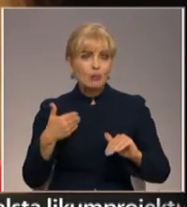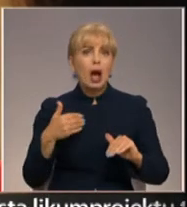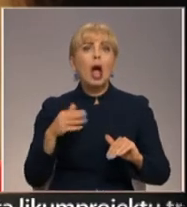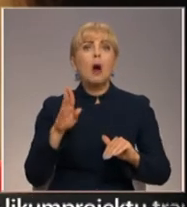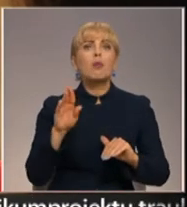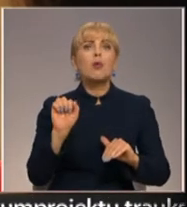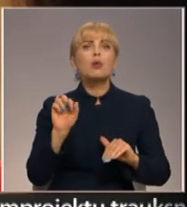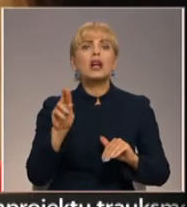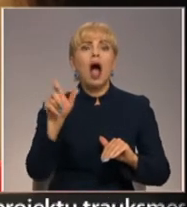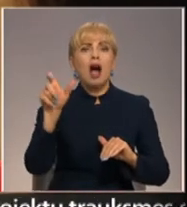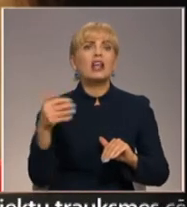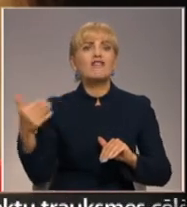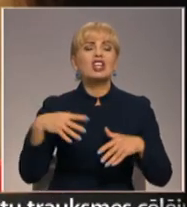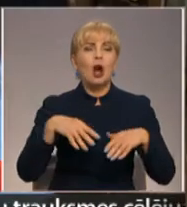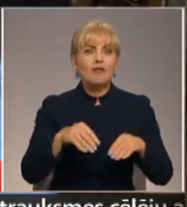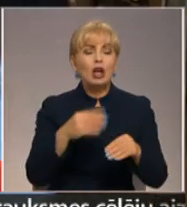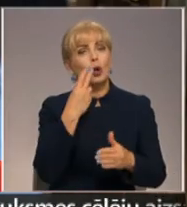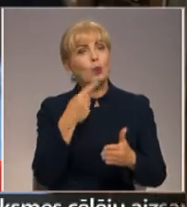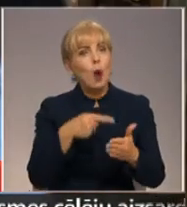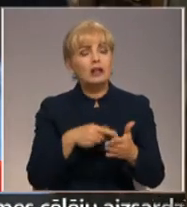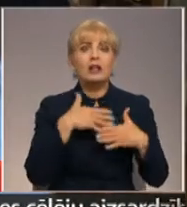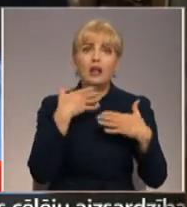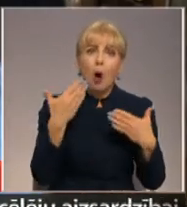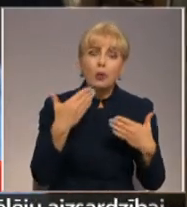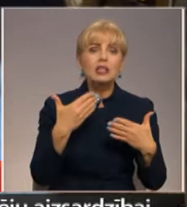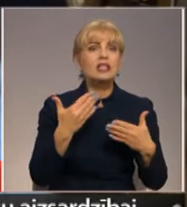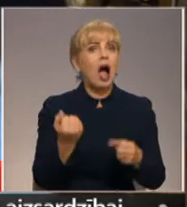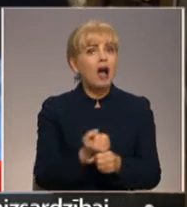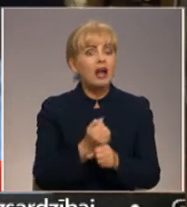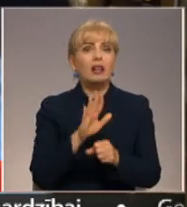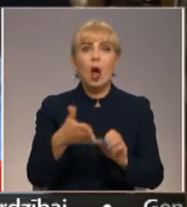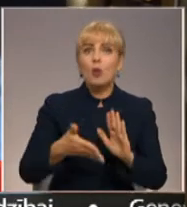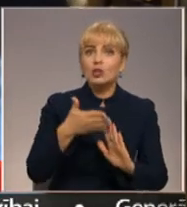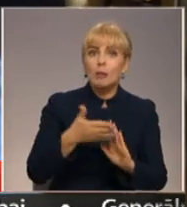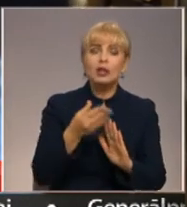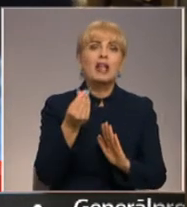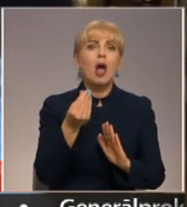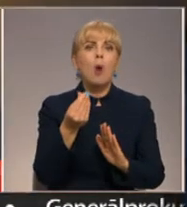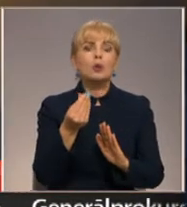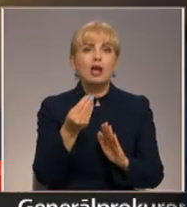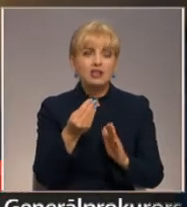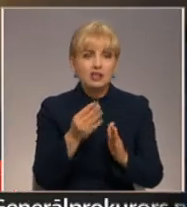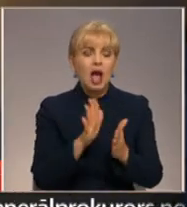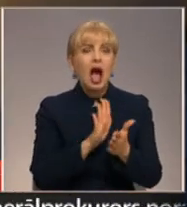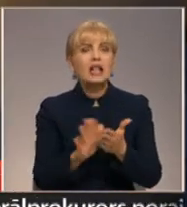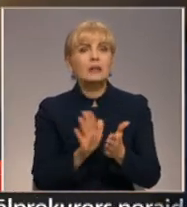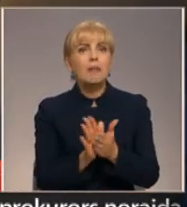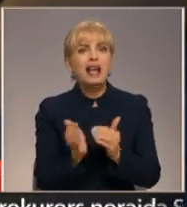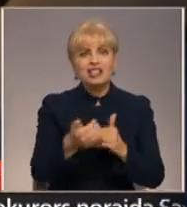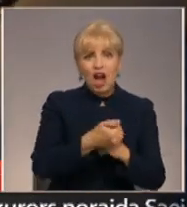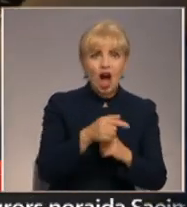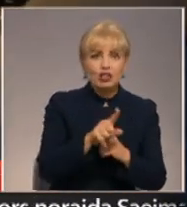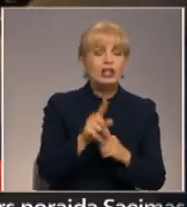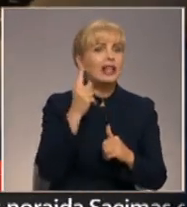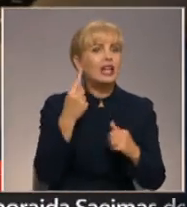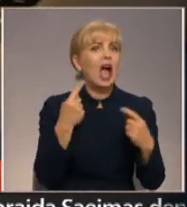veikumu, tomēr norādīja, ka daudz kas darāms, lai situāciju uzlabotu. Tomēr naudas atmazgāšanas apkarošanā nevajadzētu arī koncentrēties